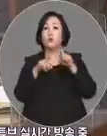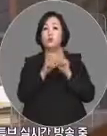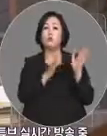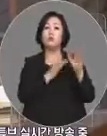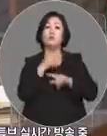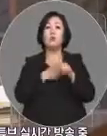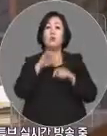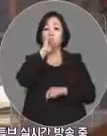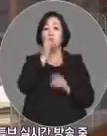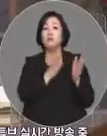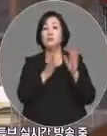예정입니다